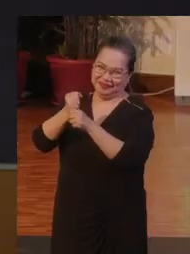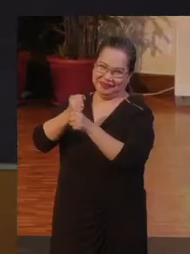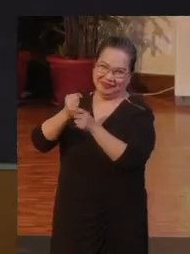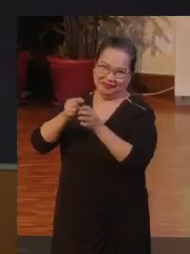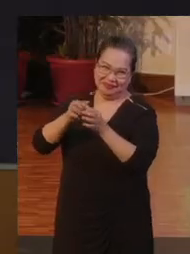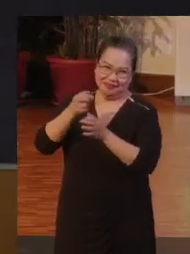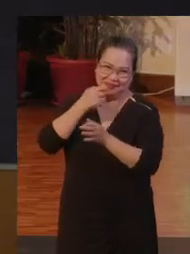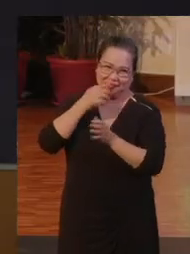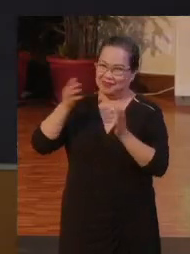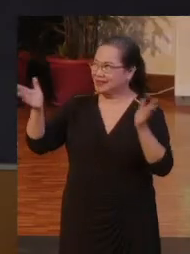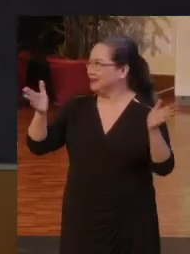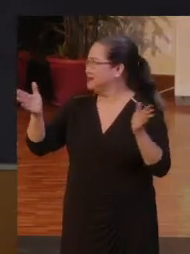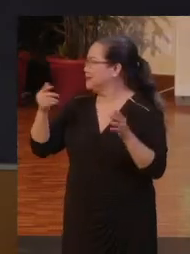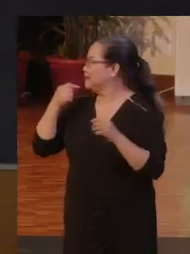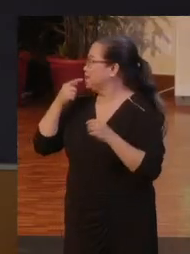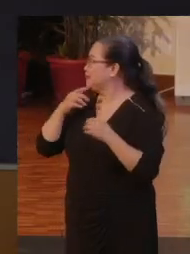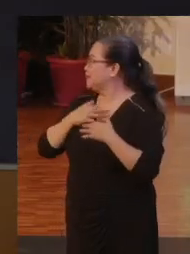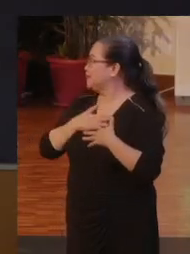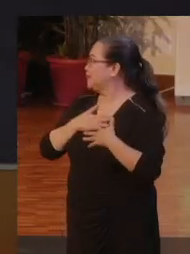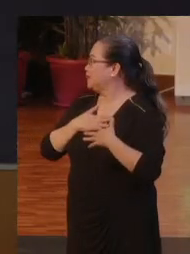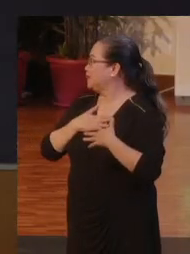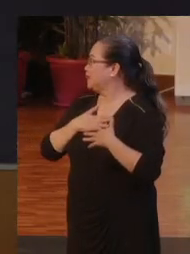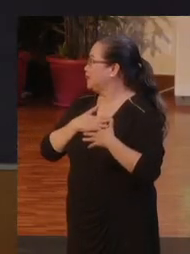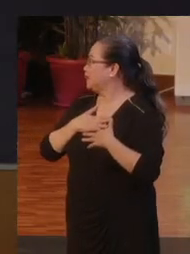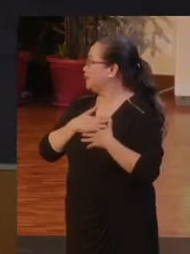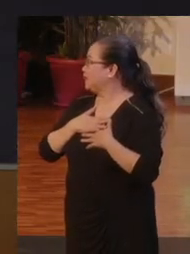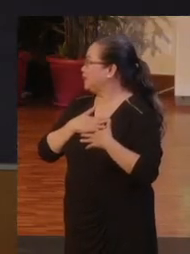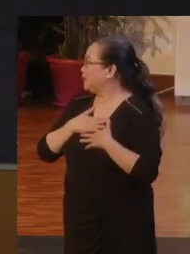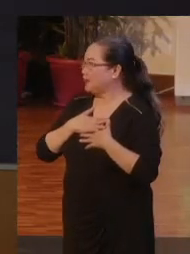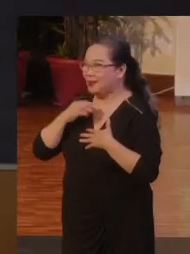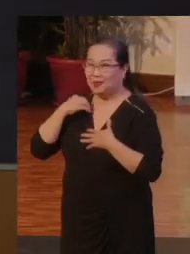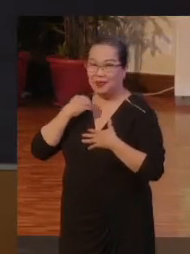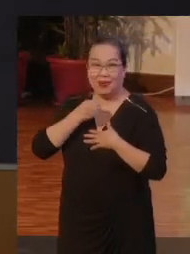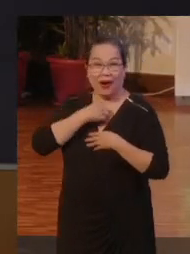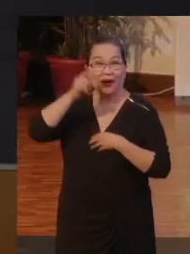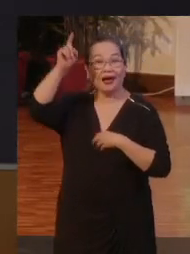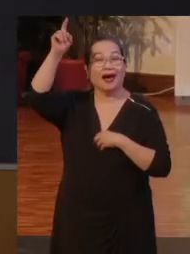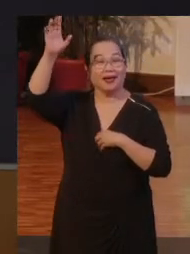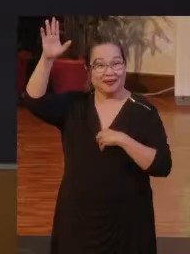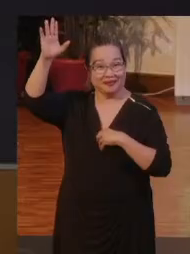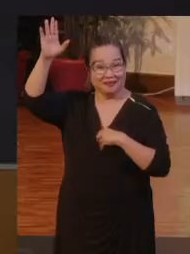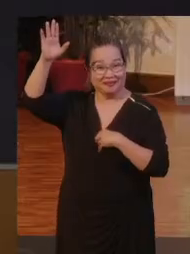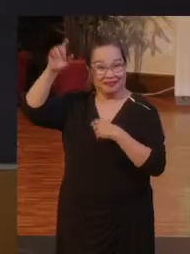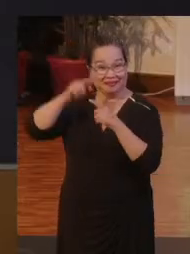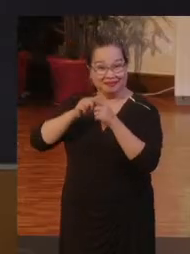Ang humarang po sa kanya ay ang ating Panginoon.